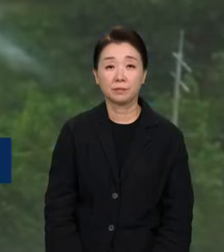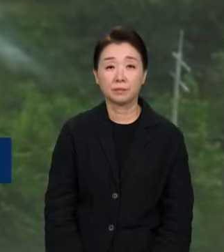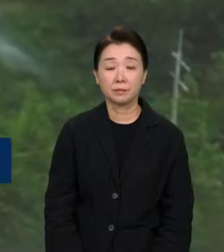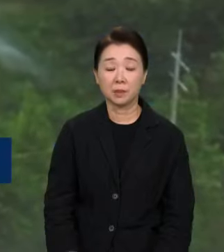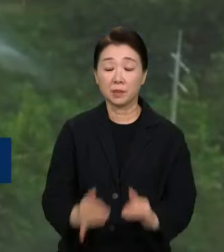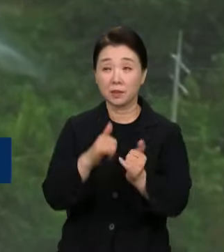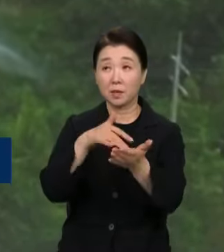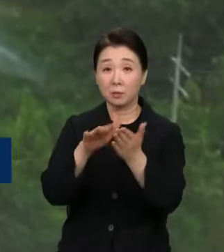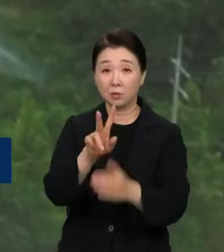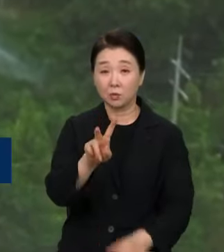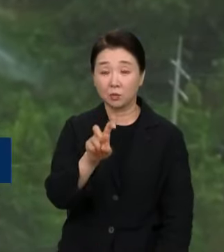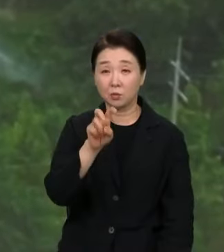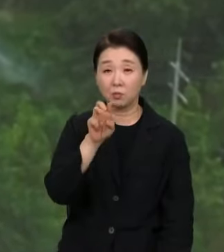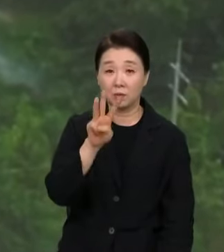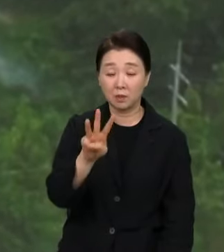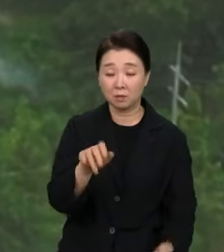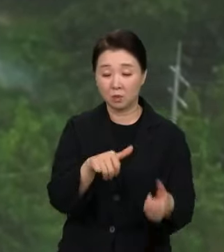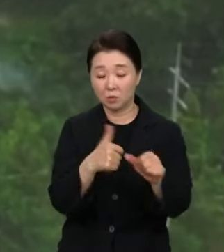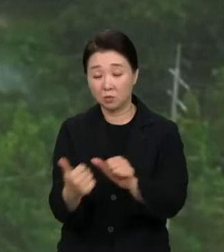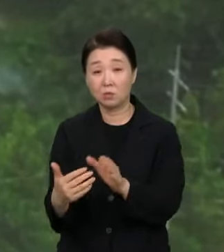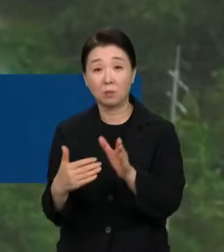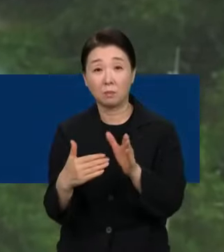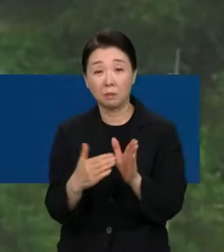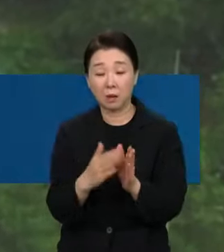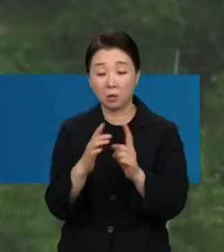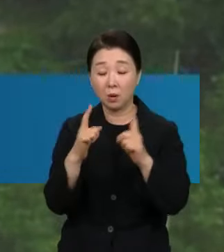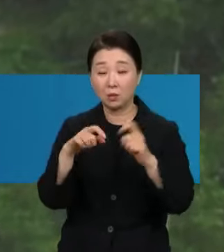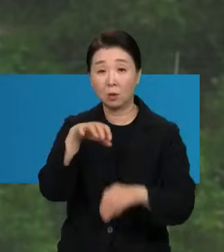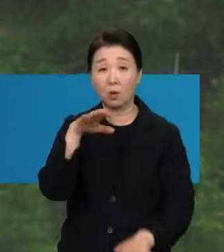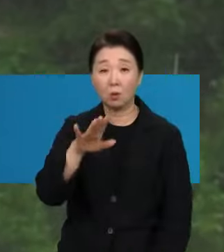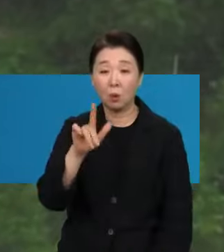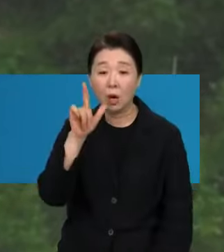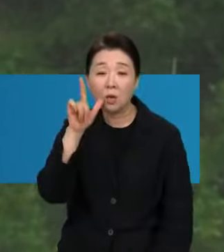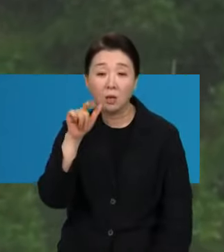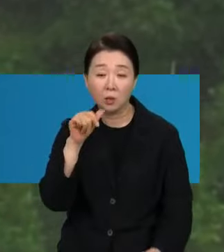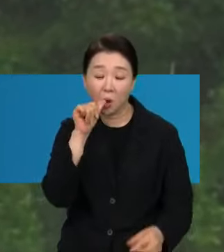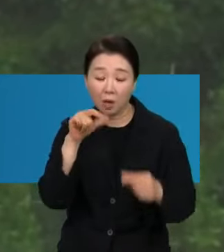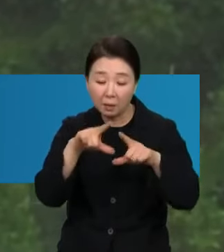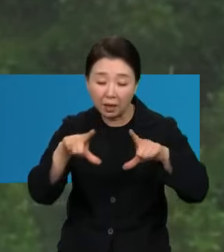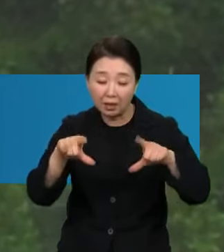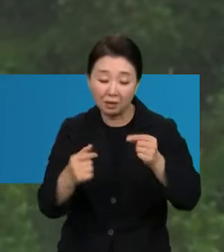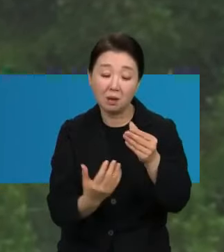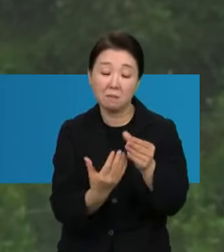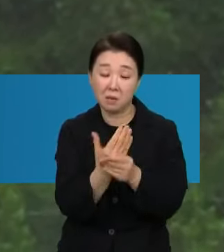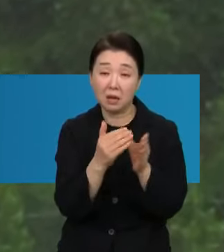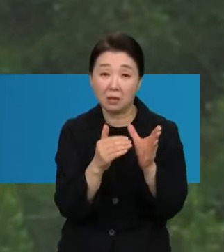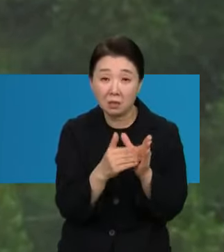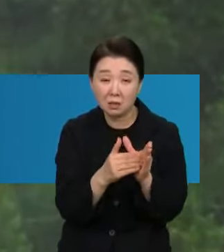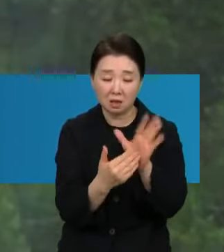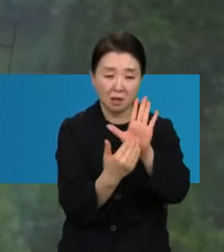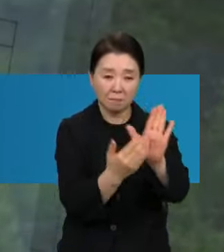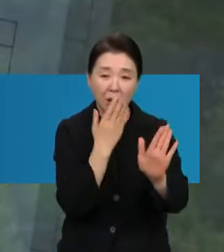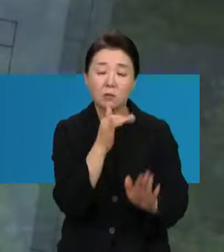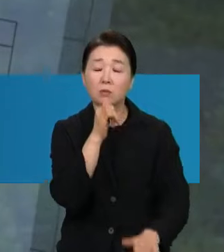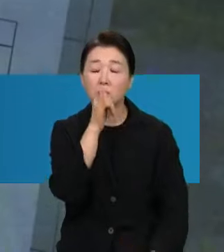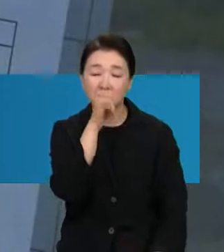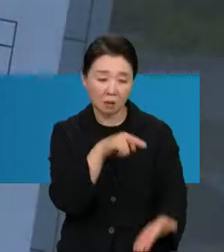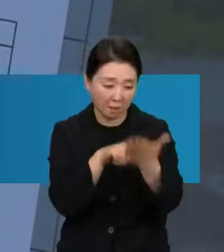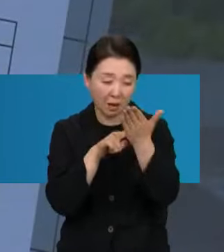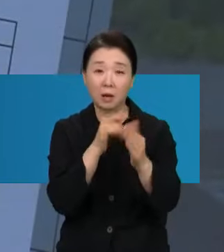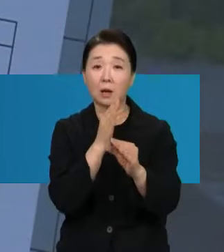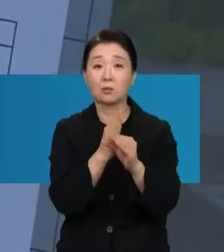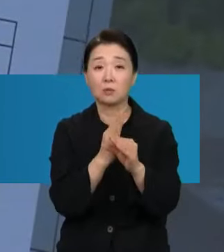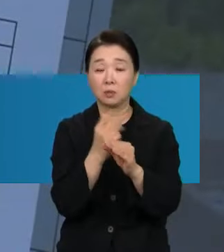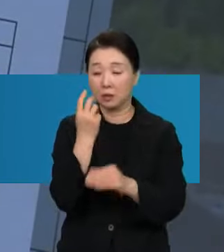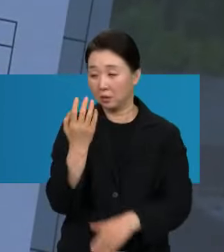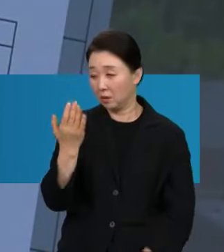23명의 목숨을 앗아간 화성 리튬 배터리 공장 화재. 막을 수 있었던 참사였다는 정황이 계속해서 드러나고 있습니다. 석